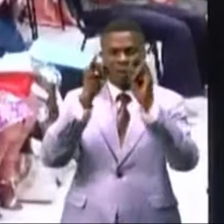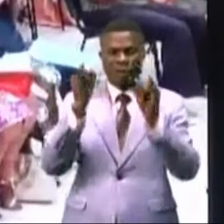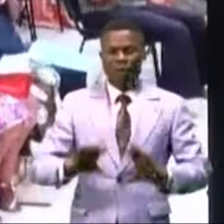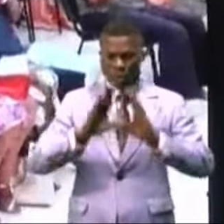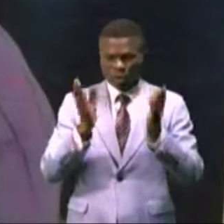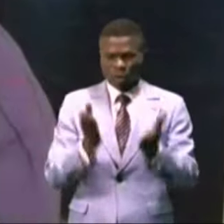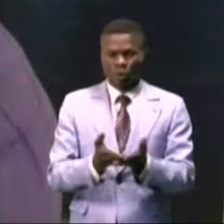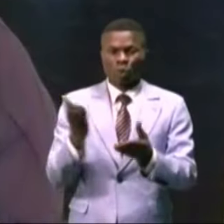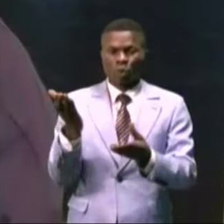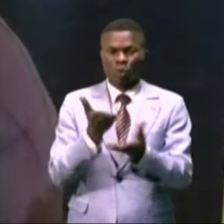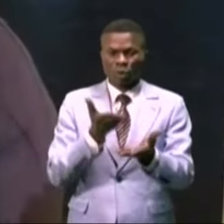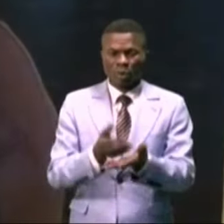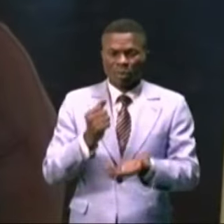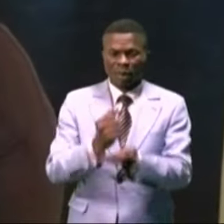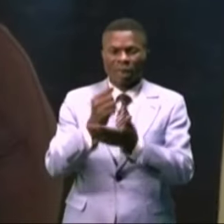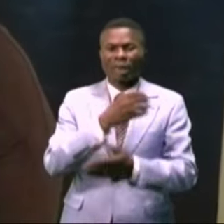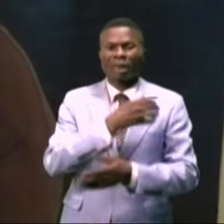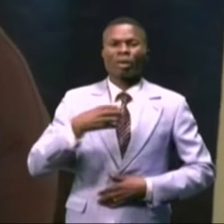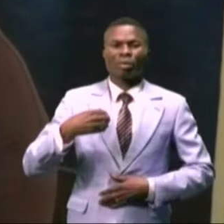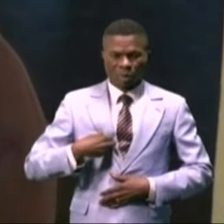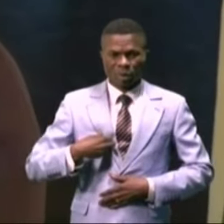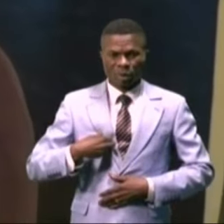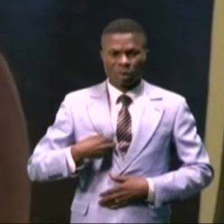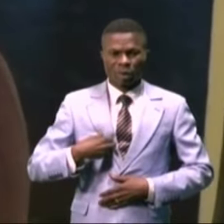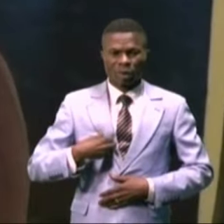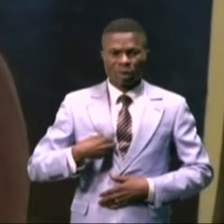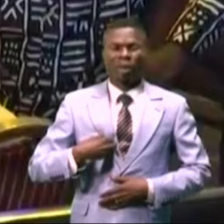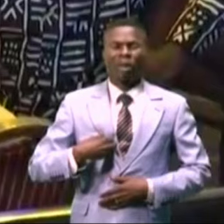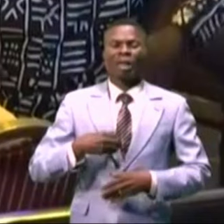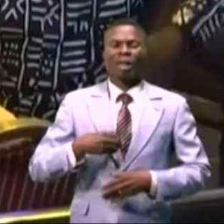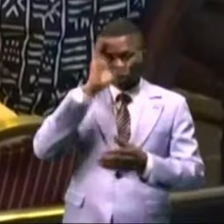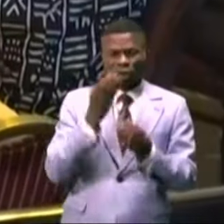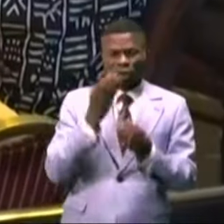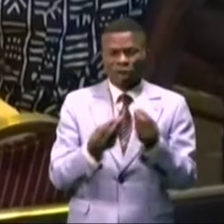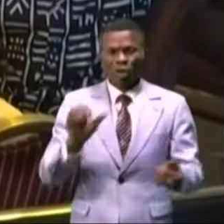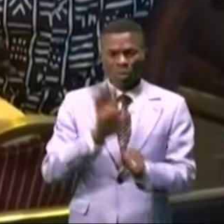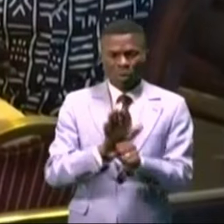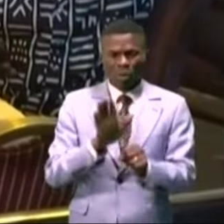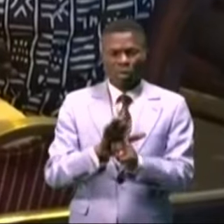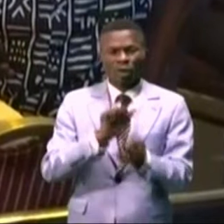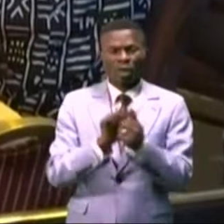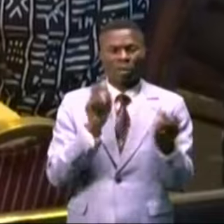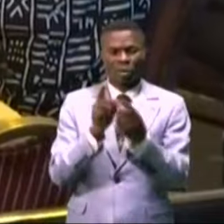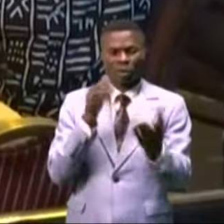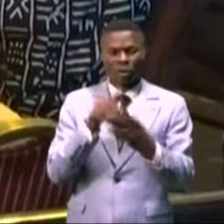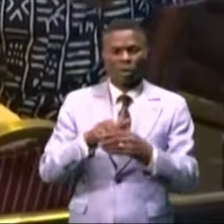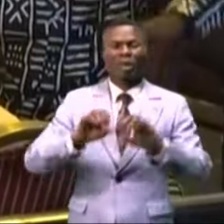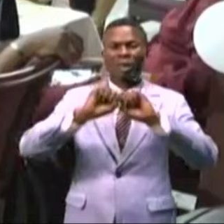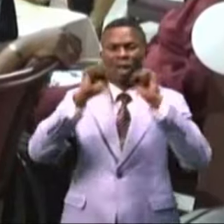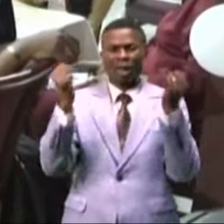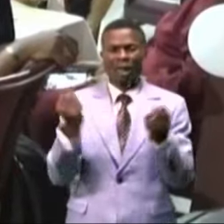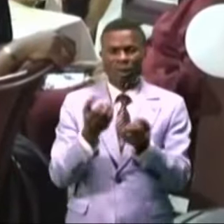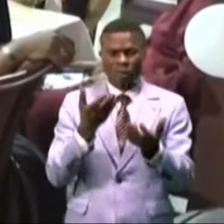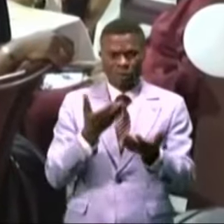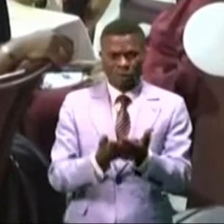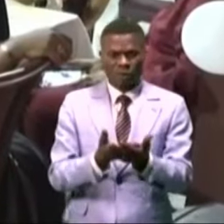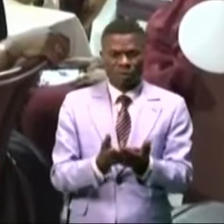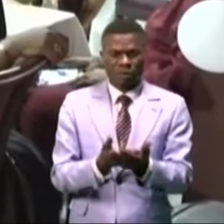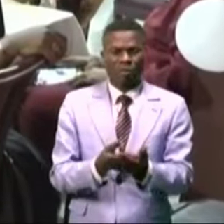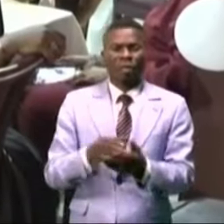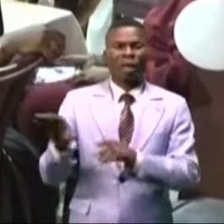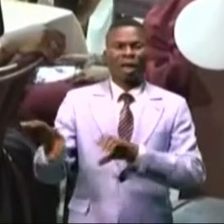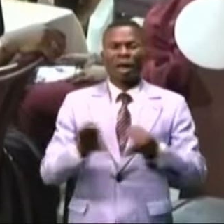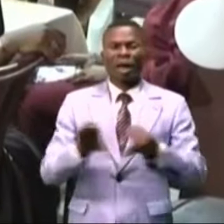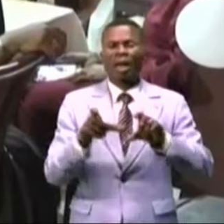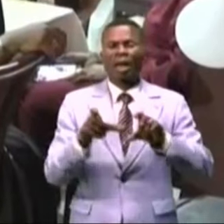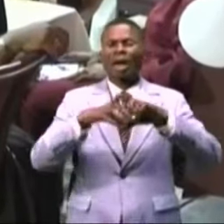ceci pour permettre aux femmes de mieux affronter les défis des situations réelles dans notre société. Une grande cérémonie